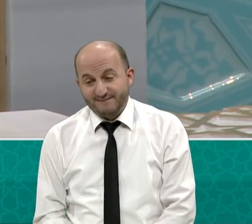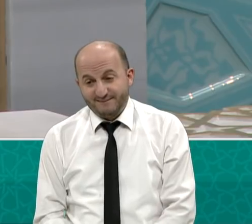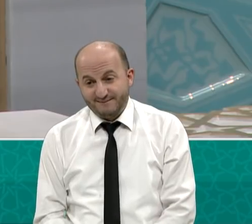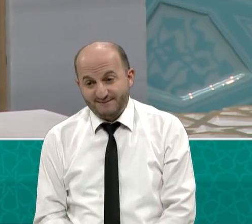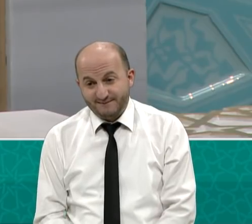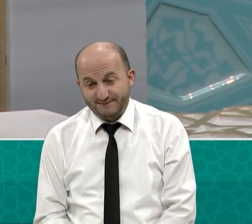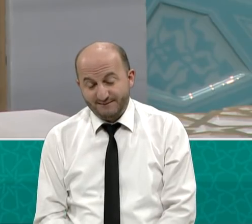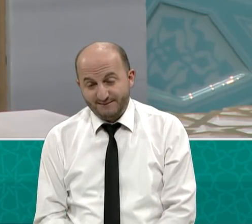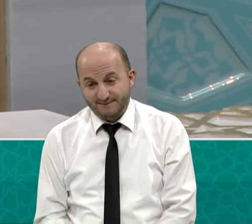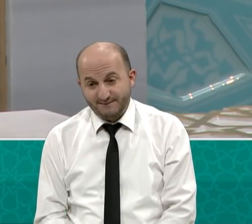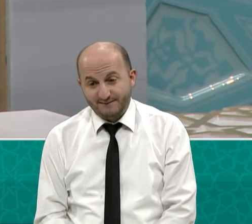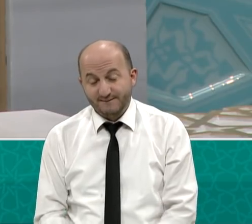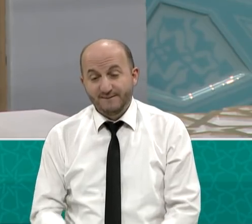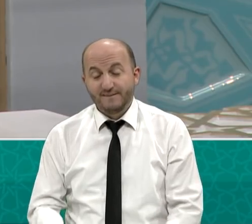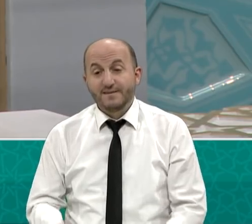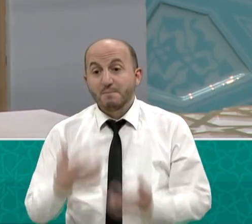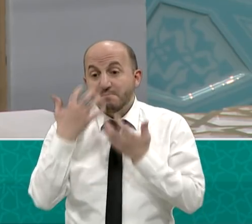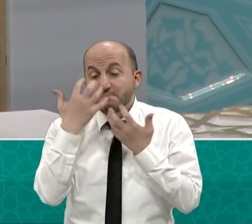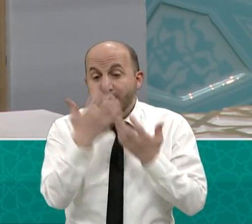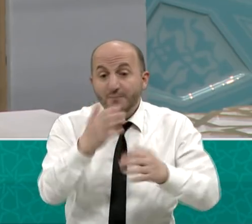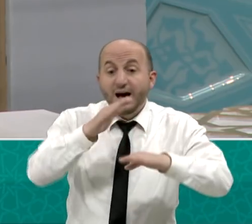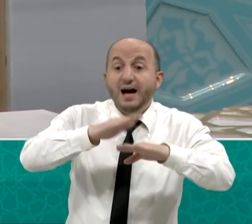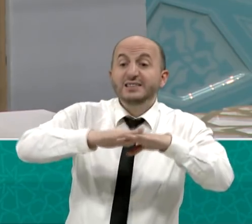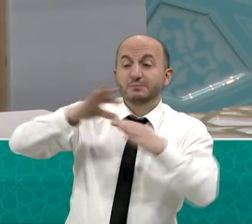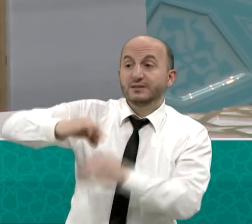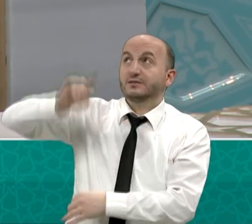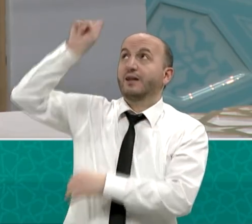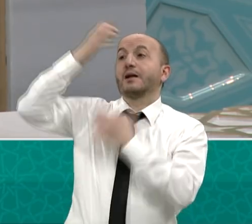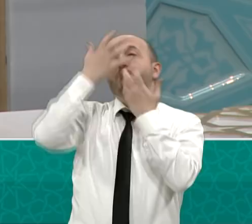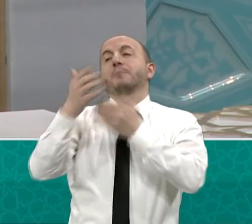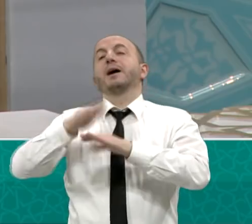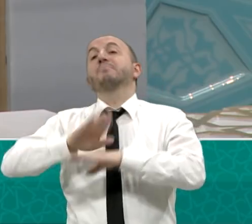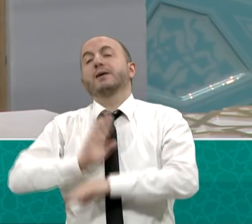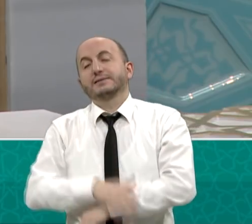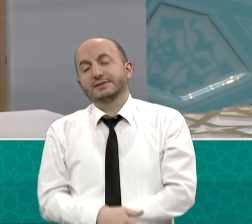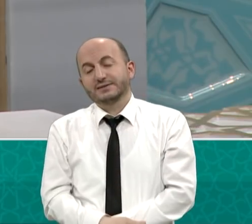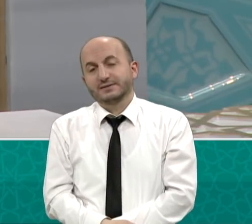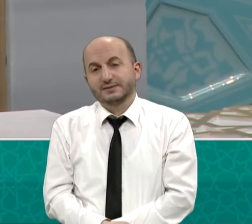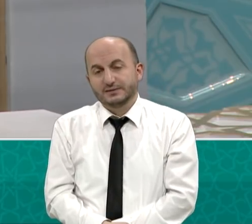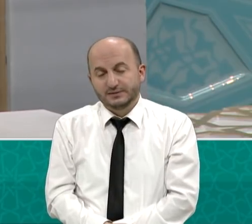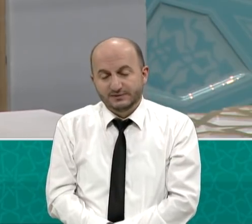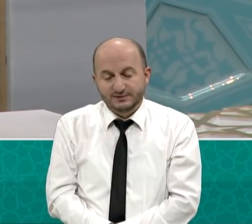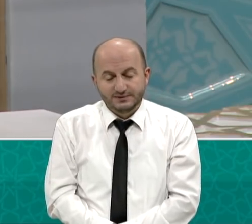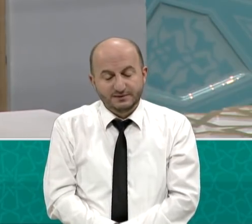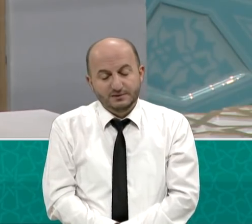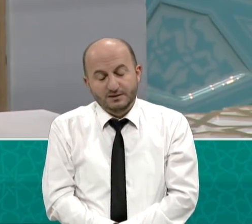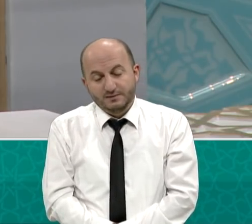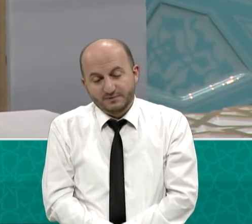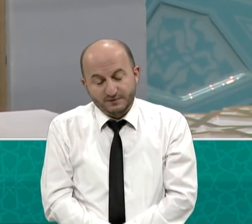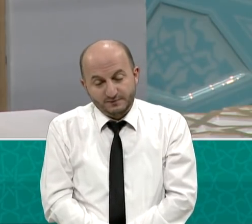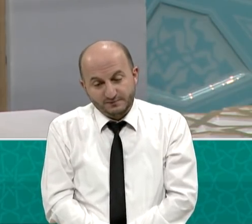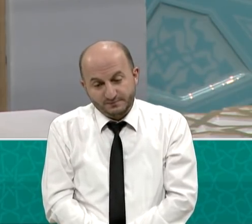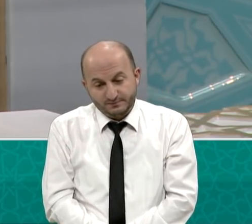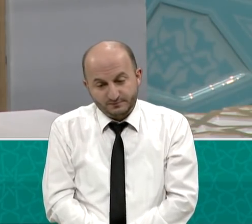la yurham." Merhamet etmeyene merhamet edilmez. İrhamu men fil ard, yerhamukum men fis